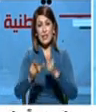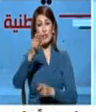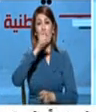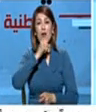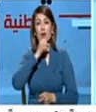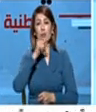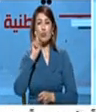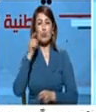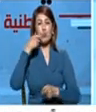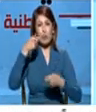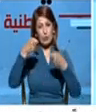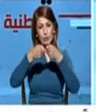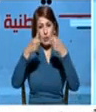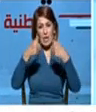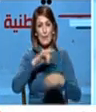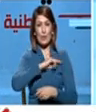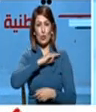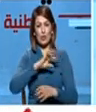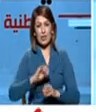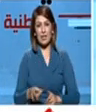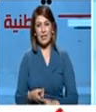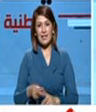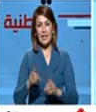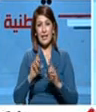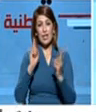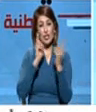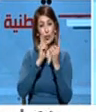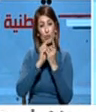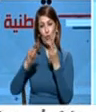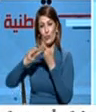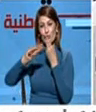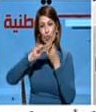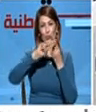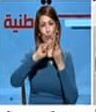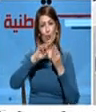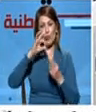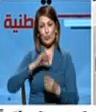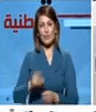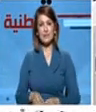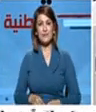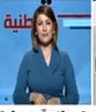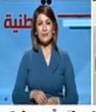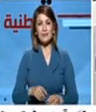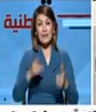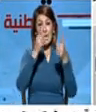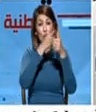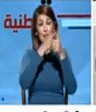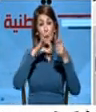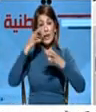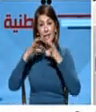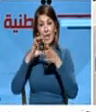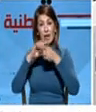كانت تعلم عن ما كان فيه احمد بدنا نرجع الان بالفعل اه النقطه الاولانيه هو ال بالنسبه